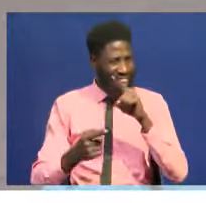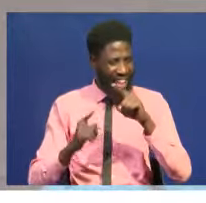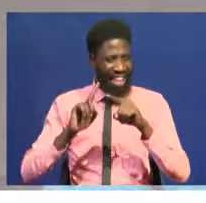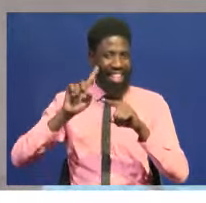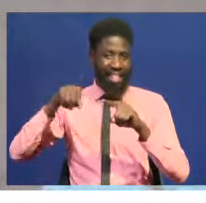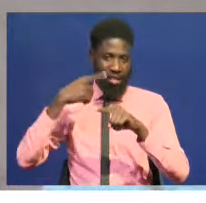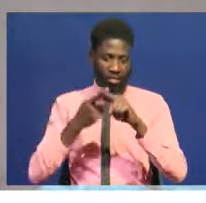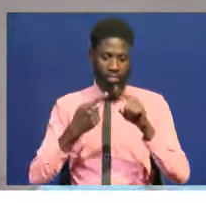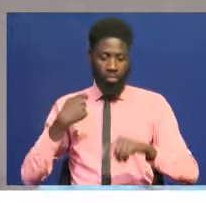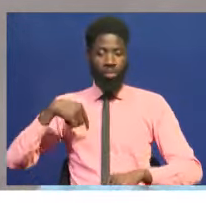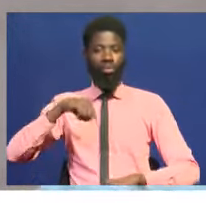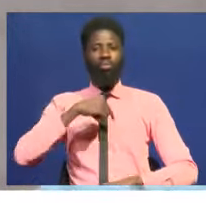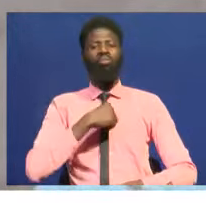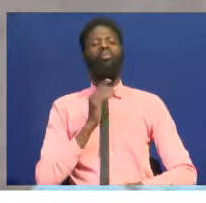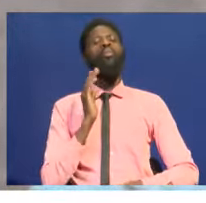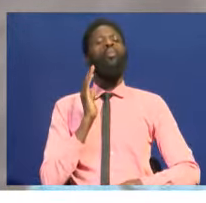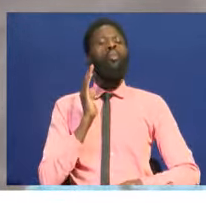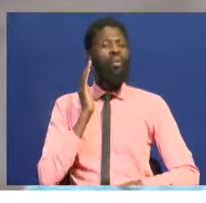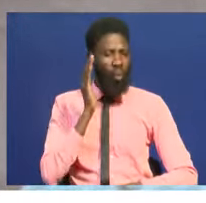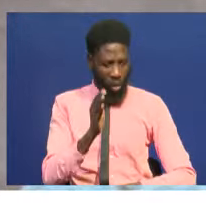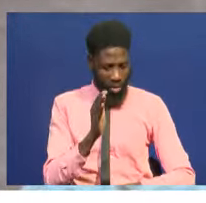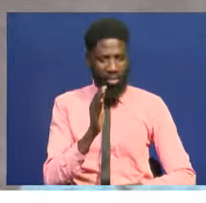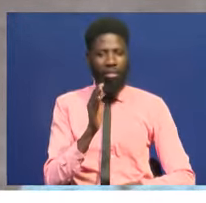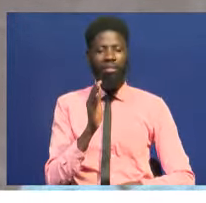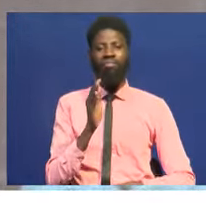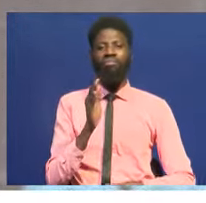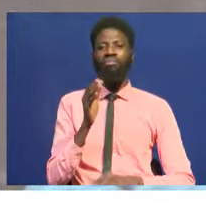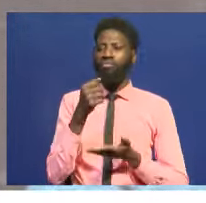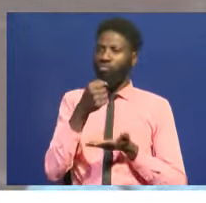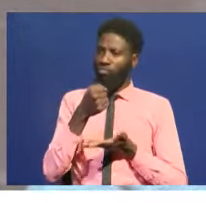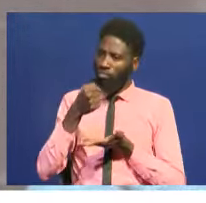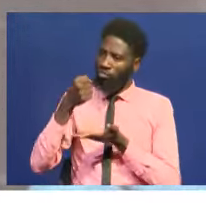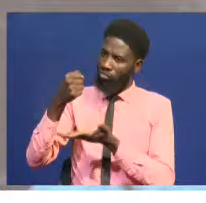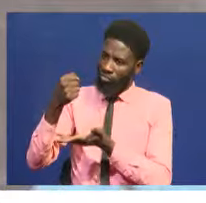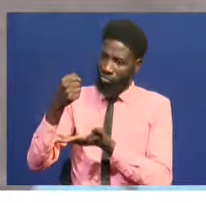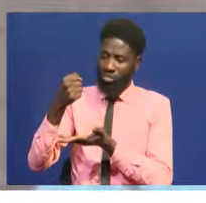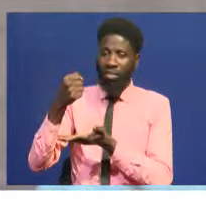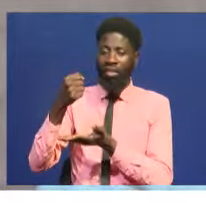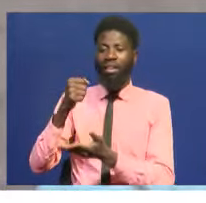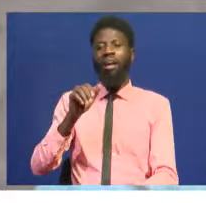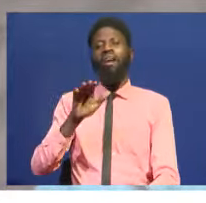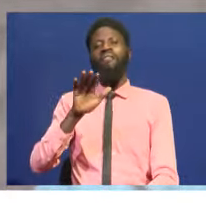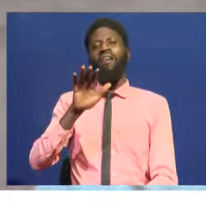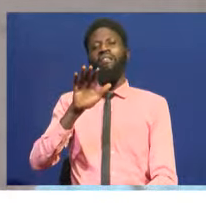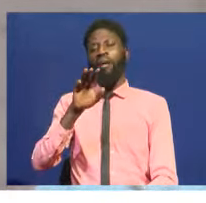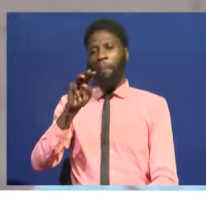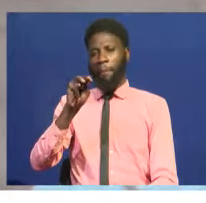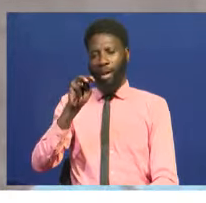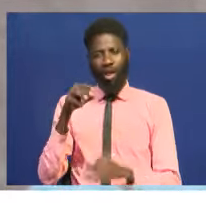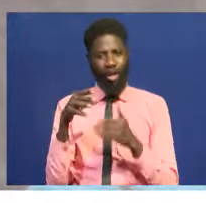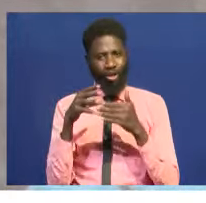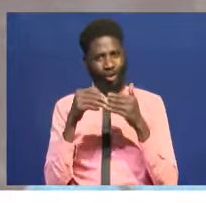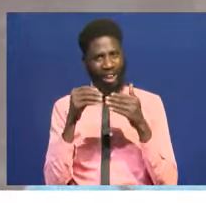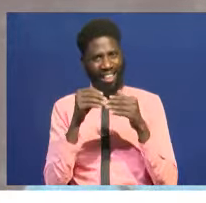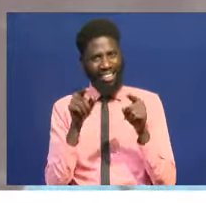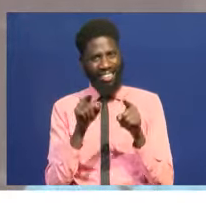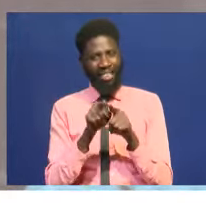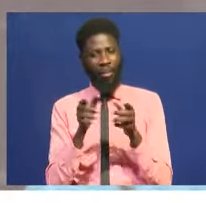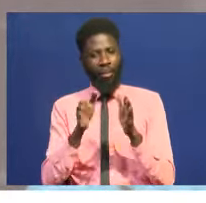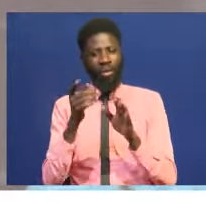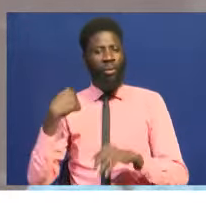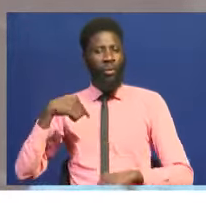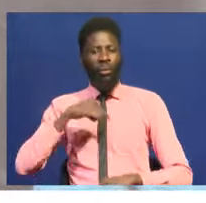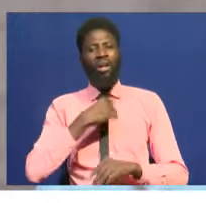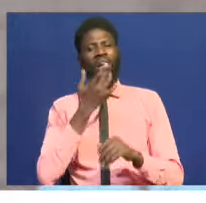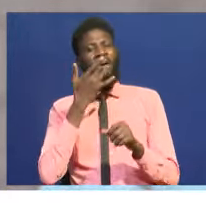we are going to have $5 million as we committed to